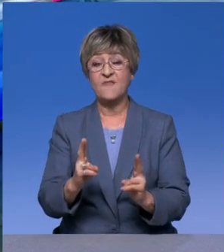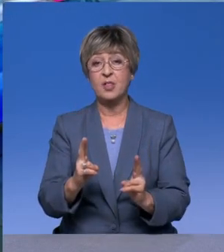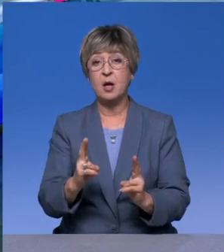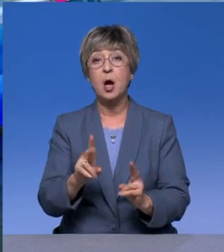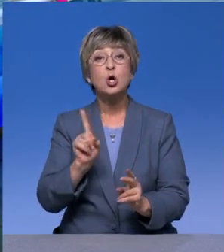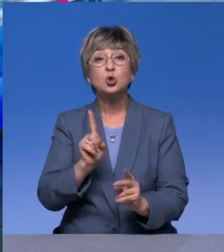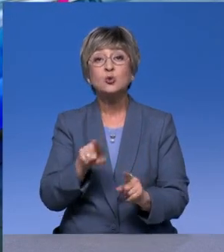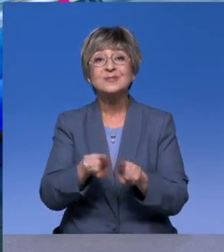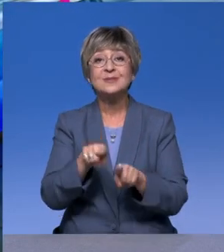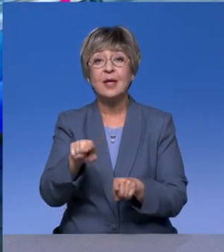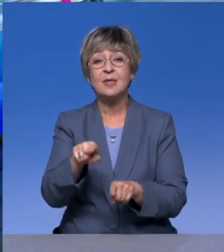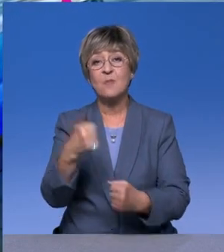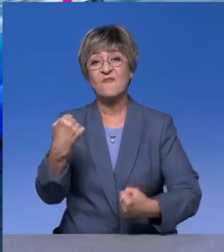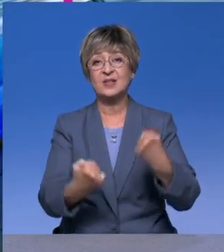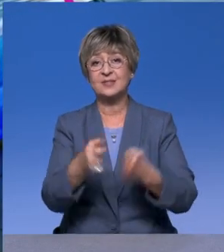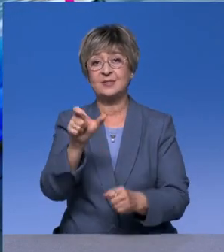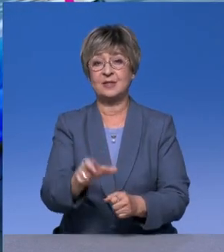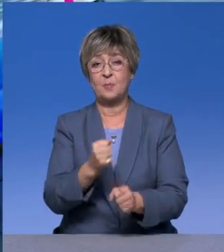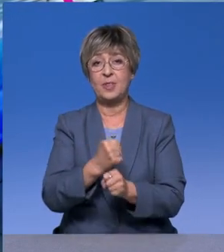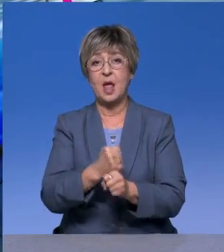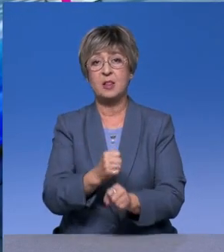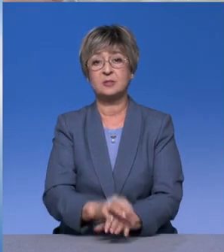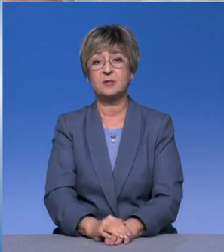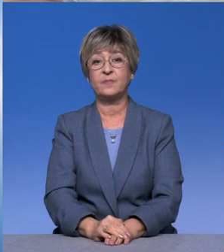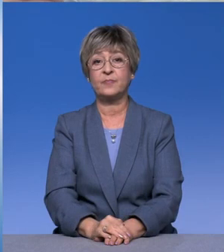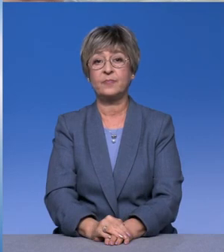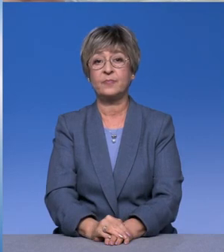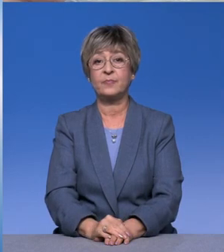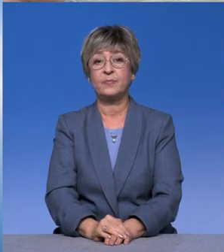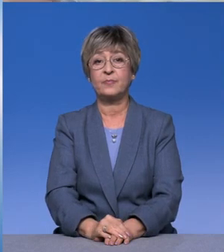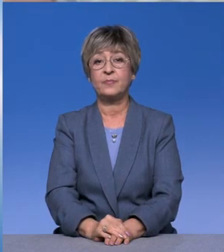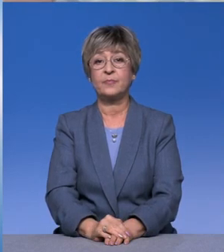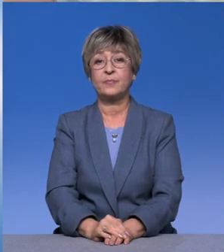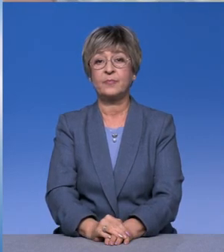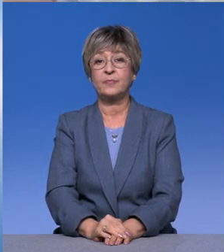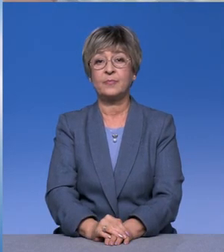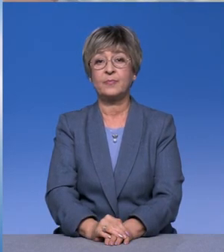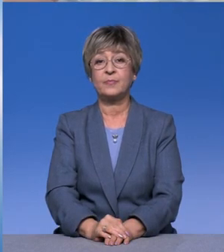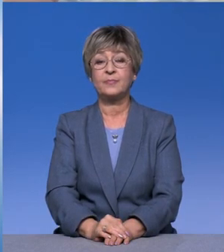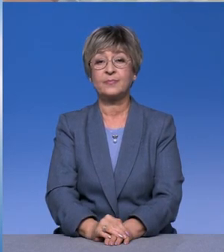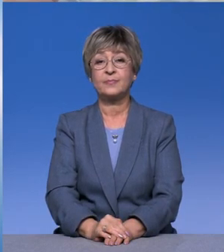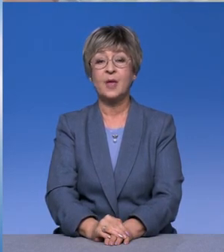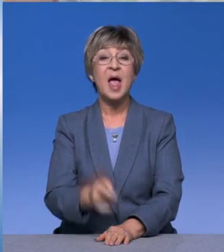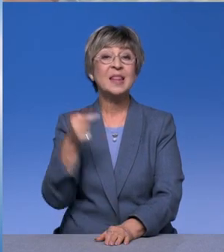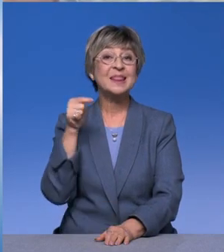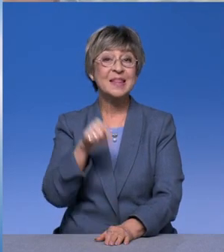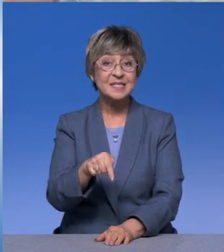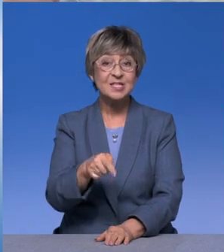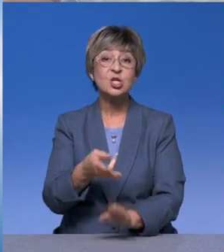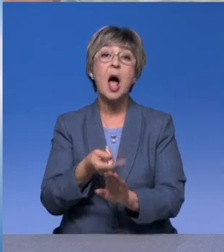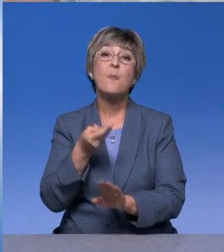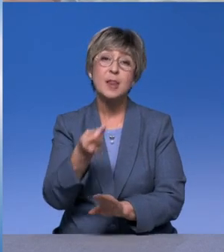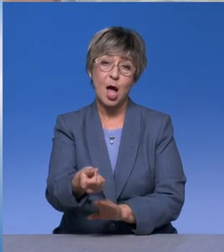Ну, давайте все-таки я вас немного поправлю. Оплаченных штрафов. То есть 1000 оплаченных